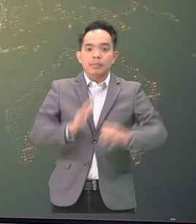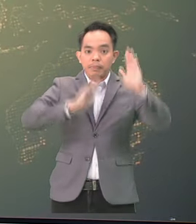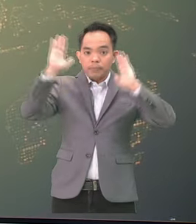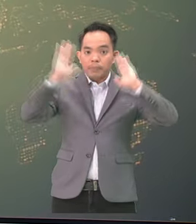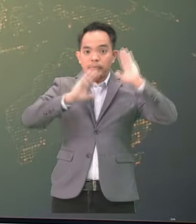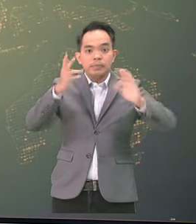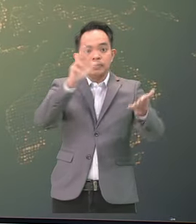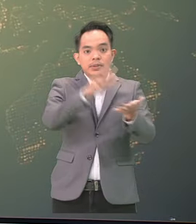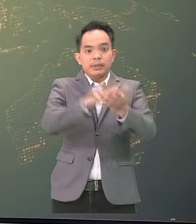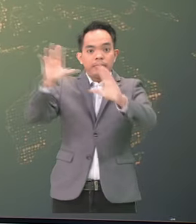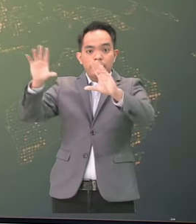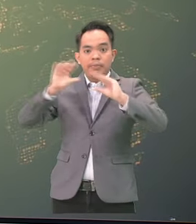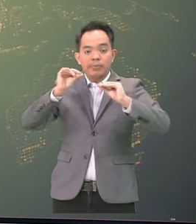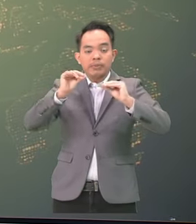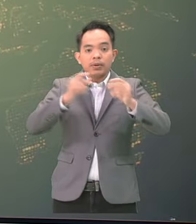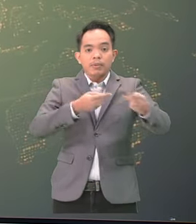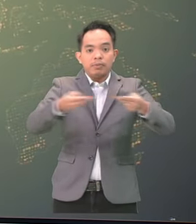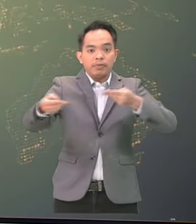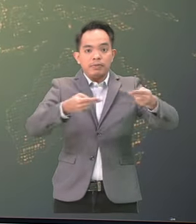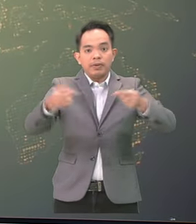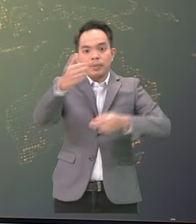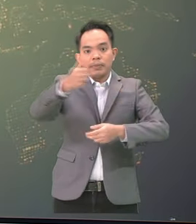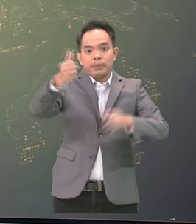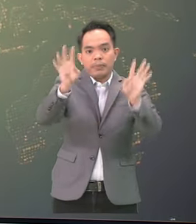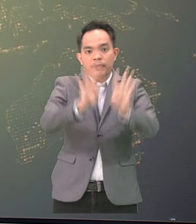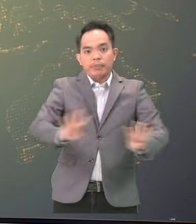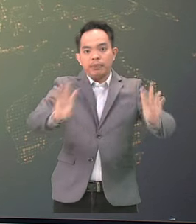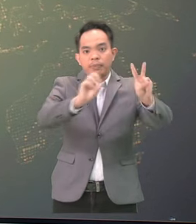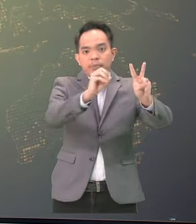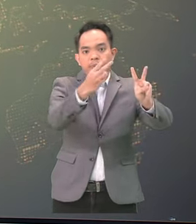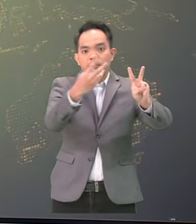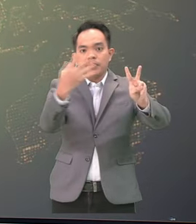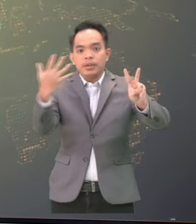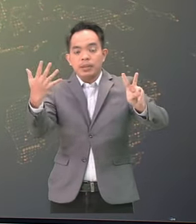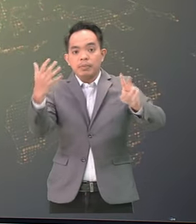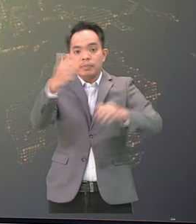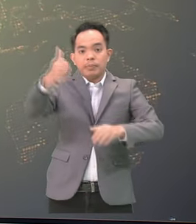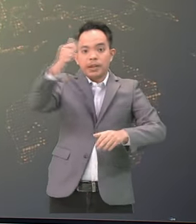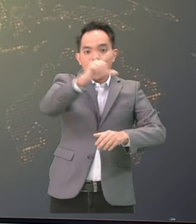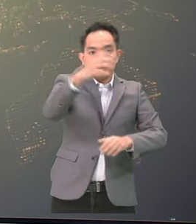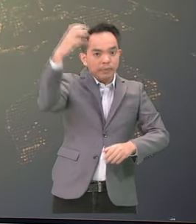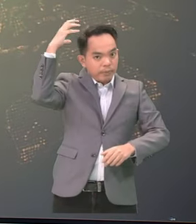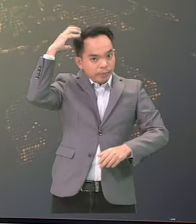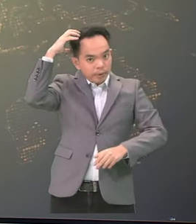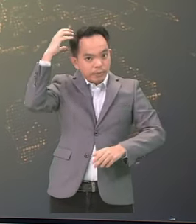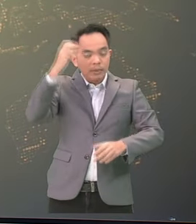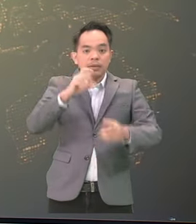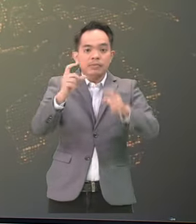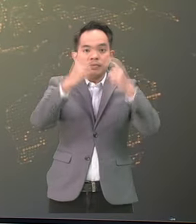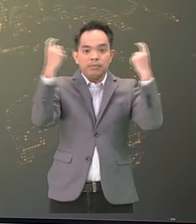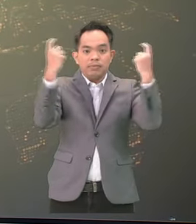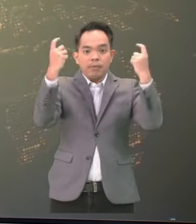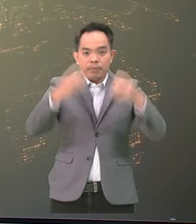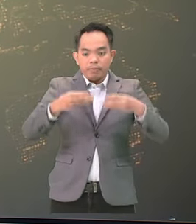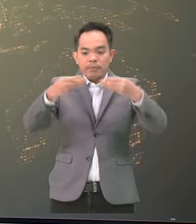Malaysia secara rasmi menerima tugas sebagai pengerusi ASEAN bagi tahun 2025 daripada pengerusi sebelum ini, Lau. Upacara simbolik penyerahan